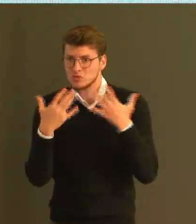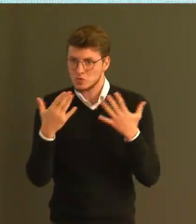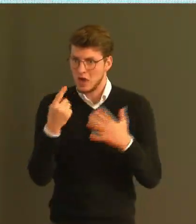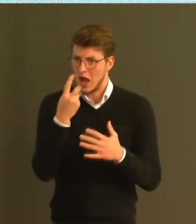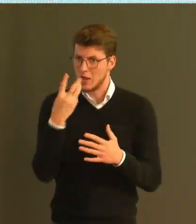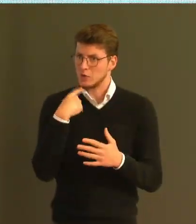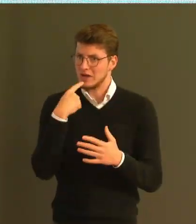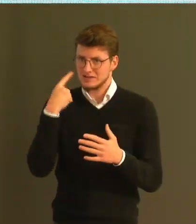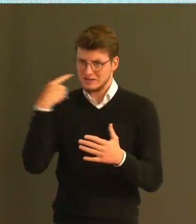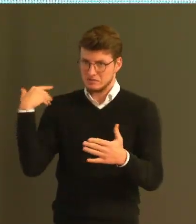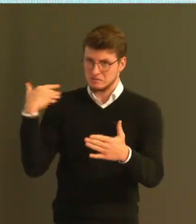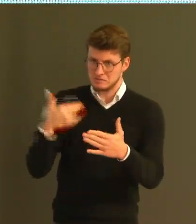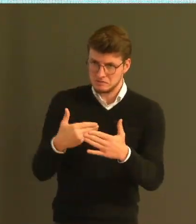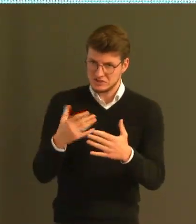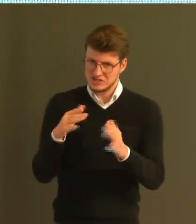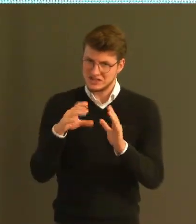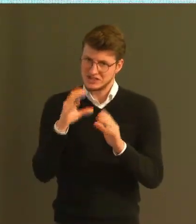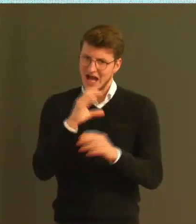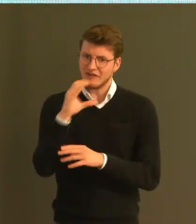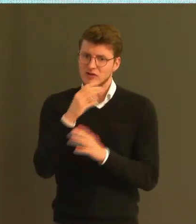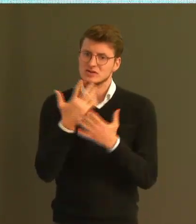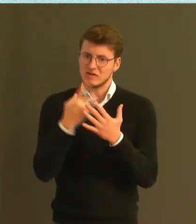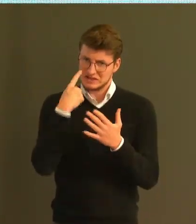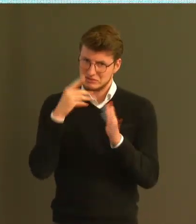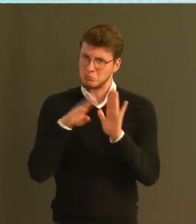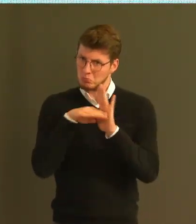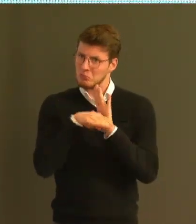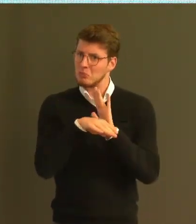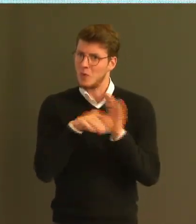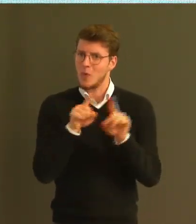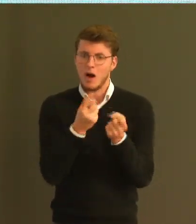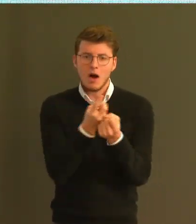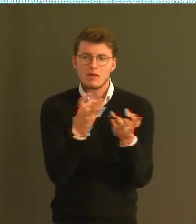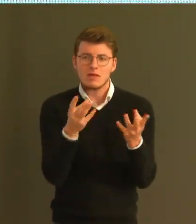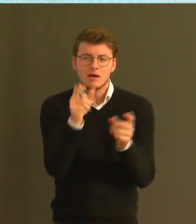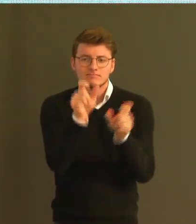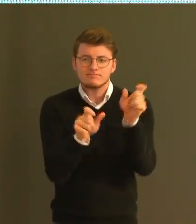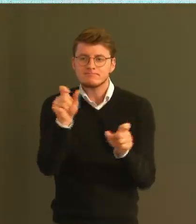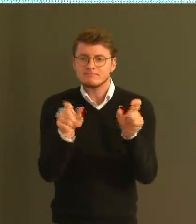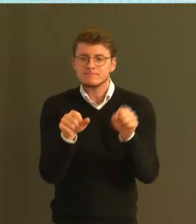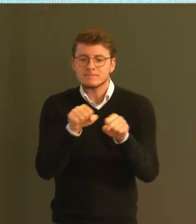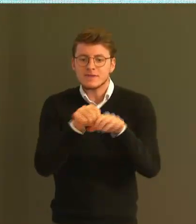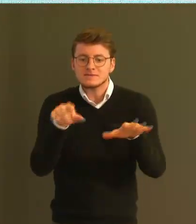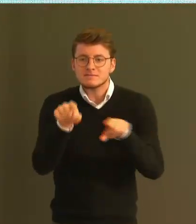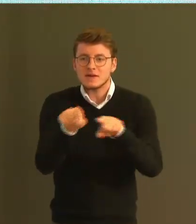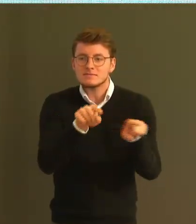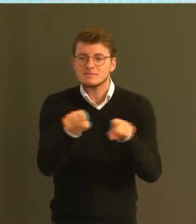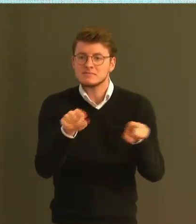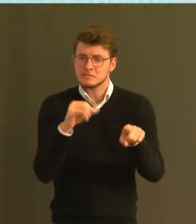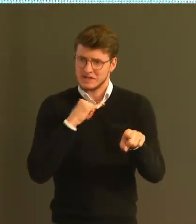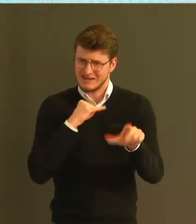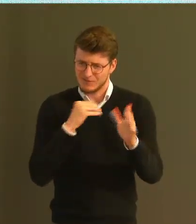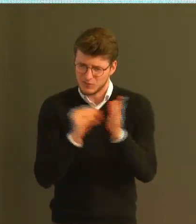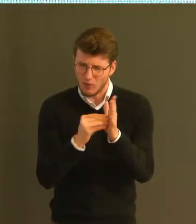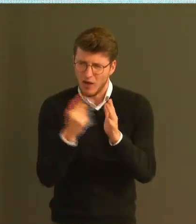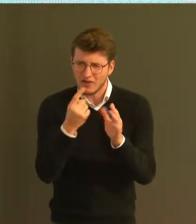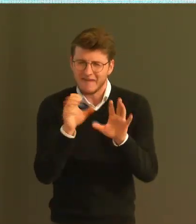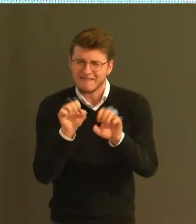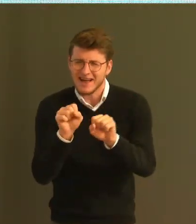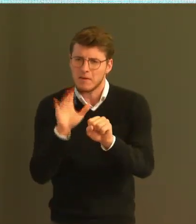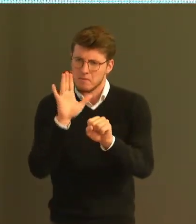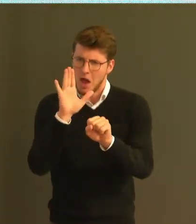12h30 dans un immeuble meeting bref ce relatif au marteau en allant de 32 à 8 heures du scrutin